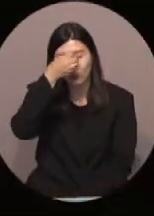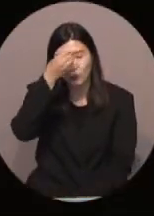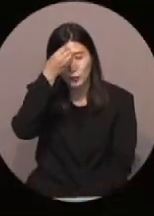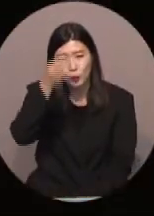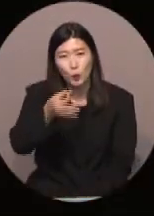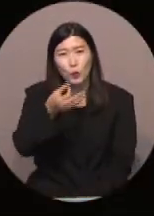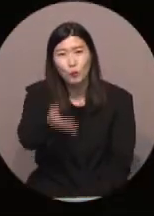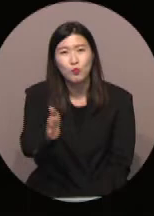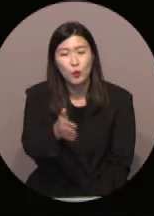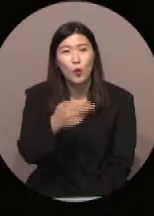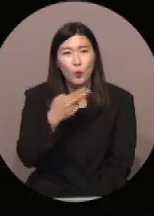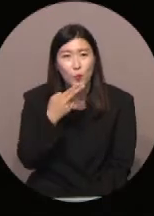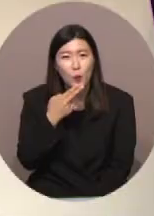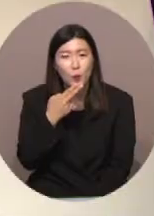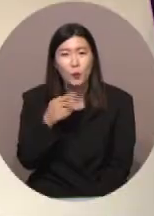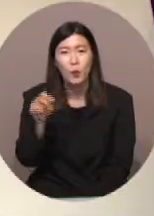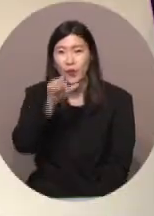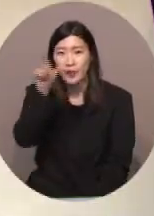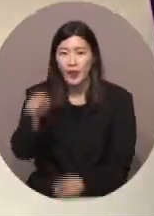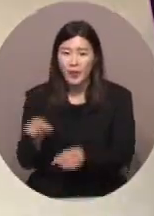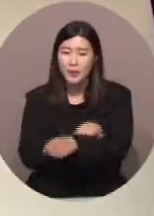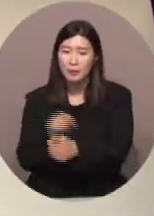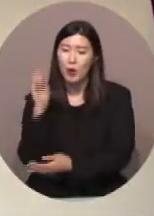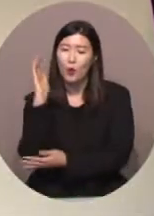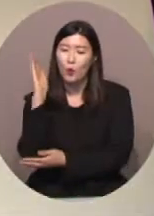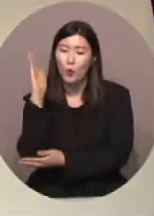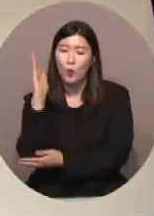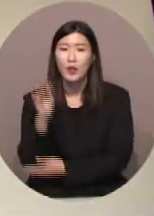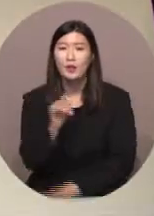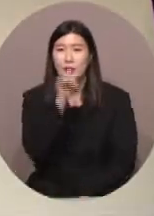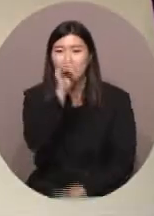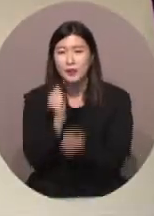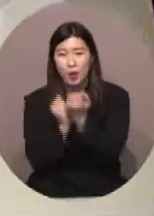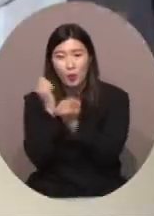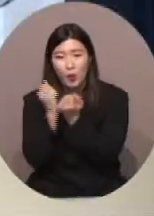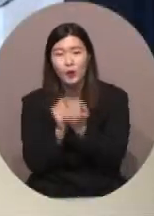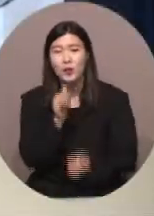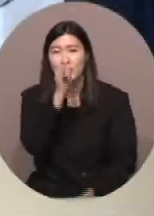관한 천체관 특별 해설이 하루 두 차례 진행됩니다.